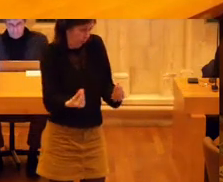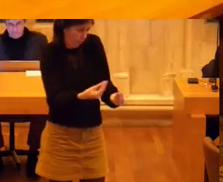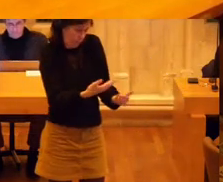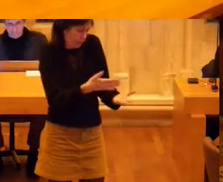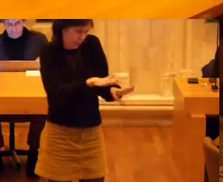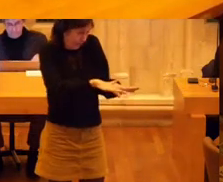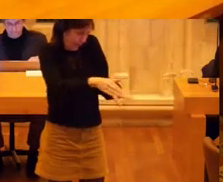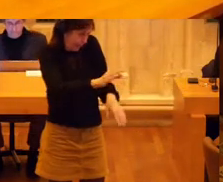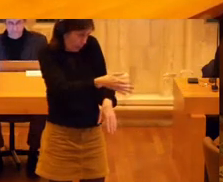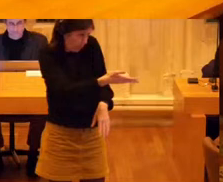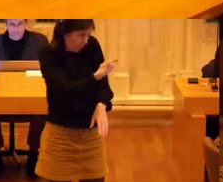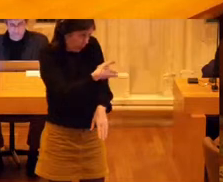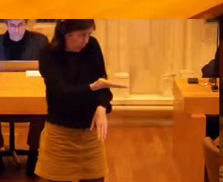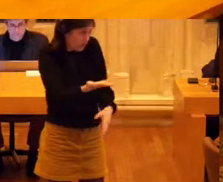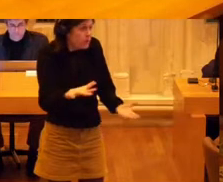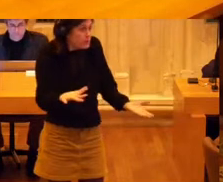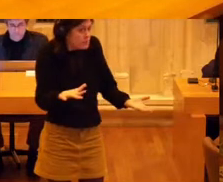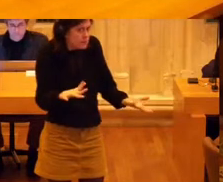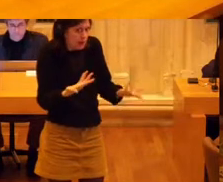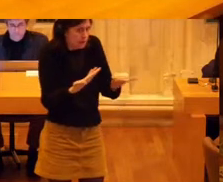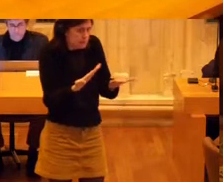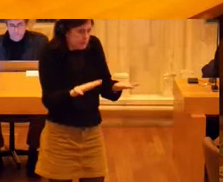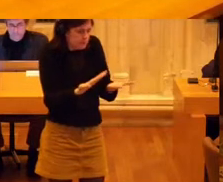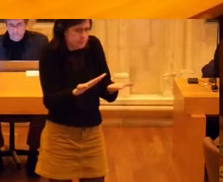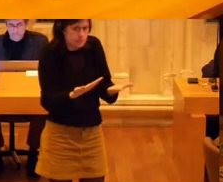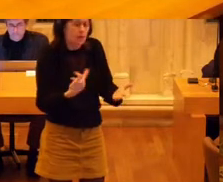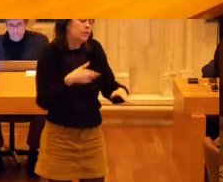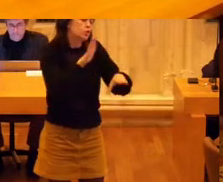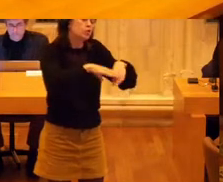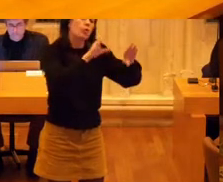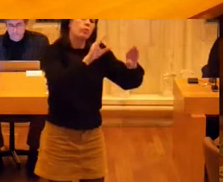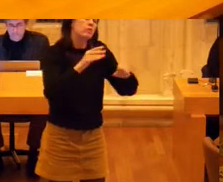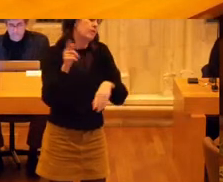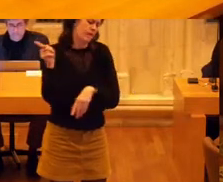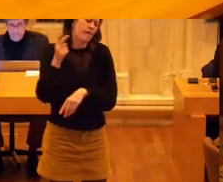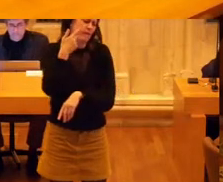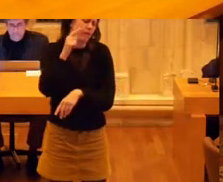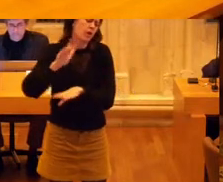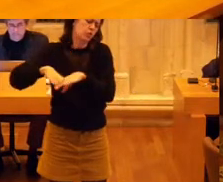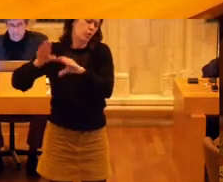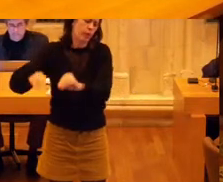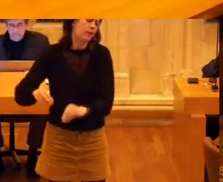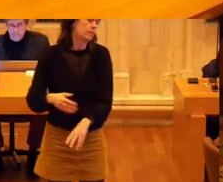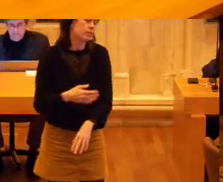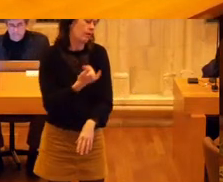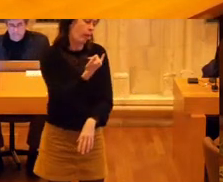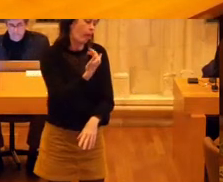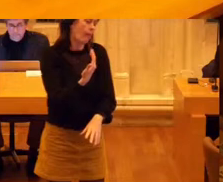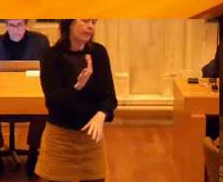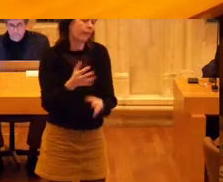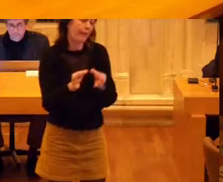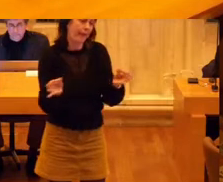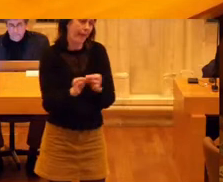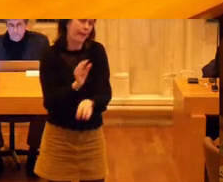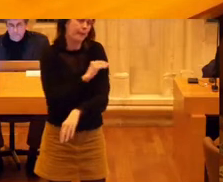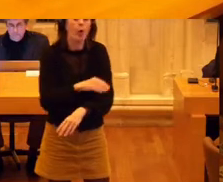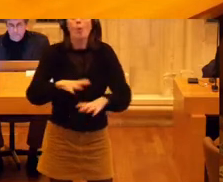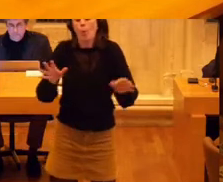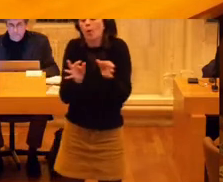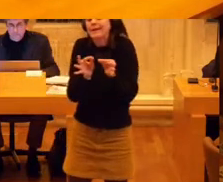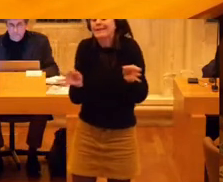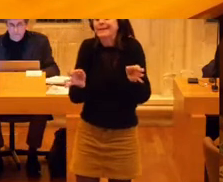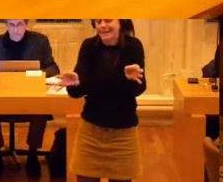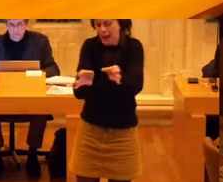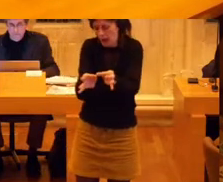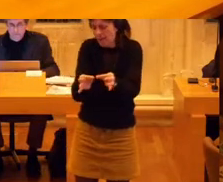mais donc, si vous voulez... mais allez voir sur place au lieu de nous poser... Il se trouve voilà. Donc que... C'est un terrain où des